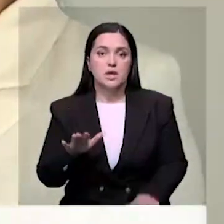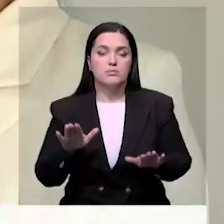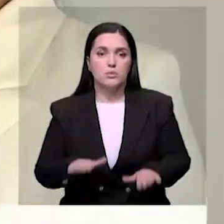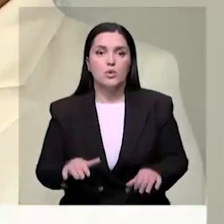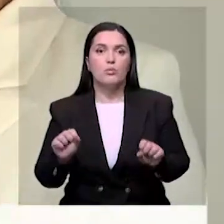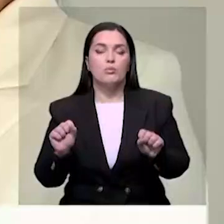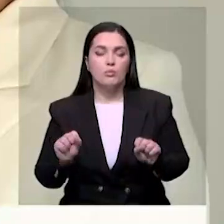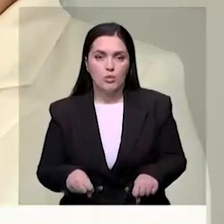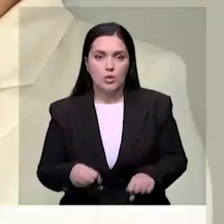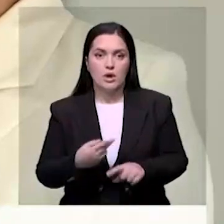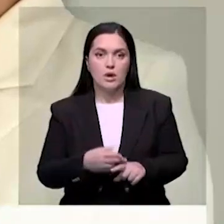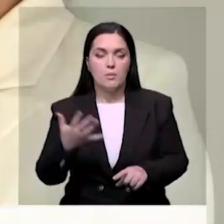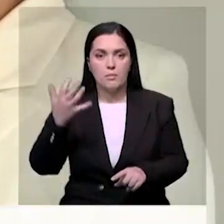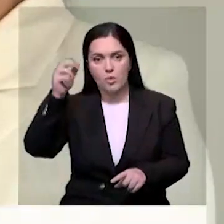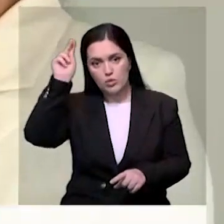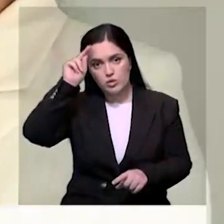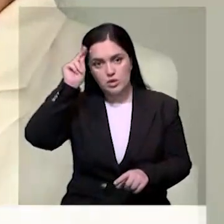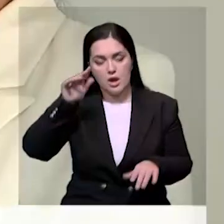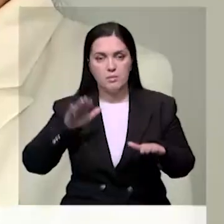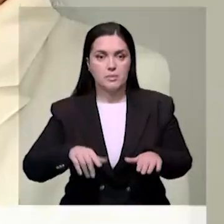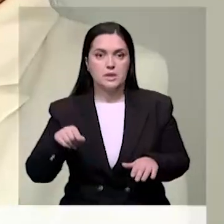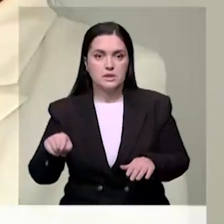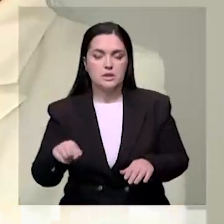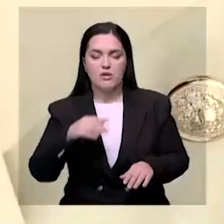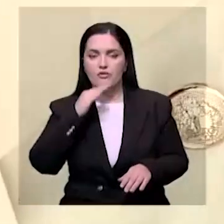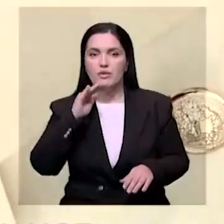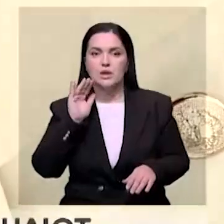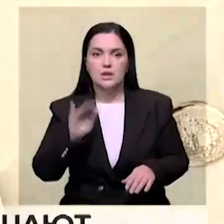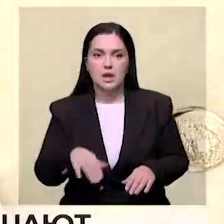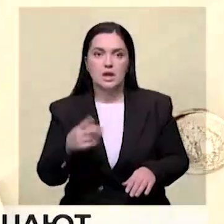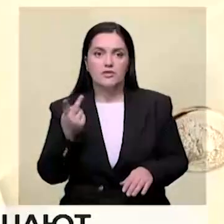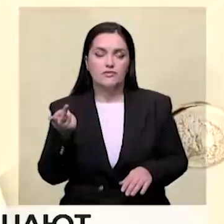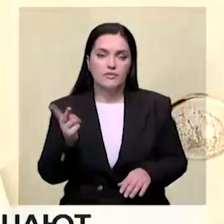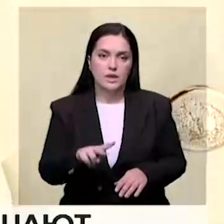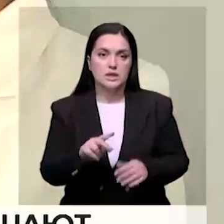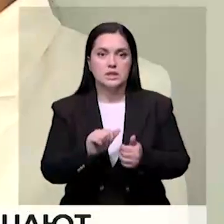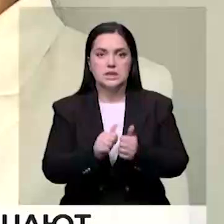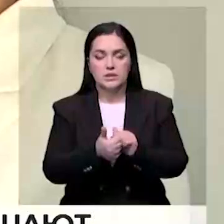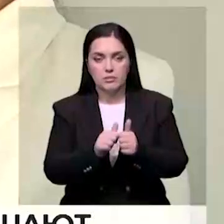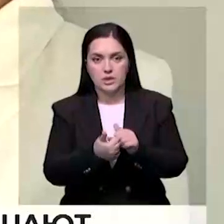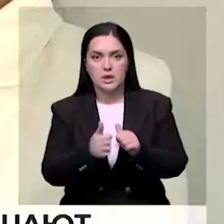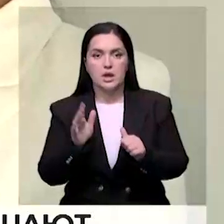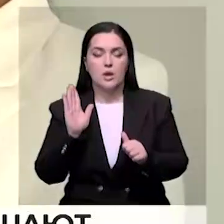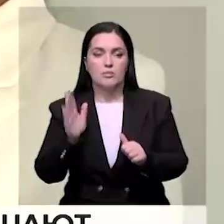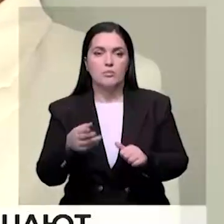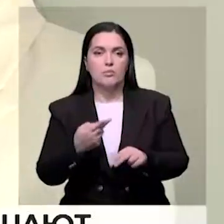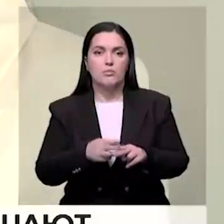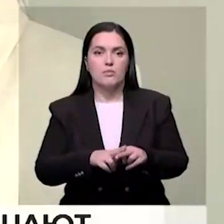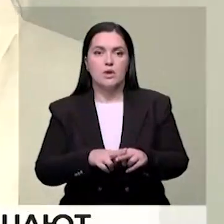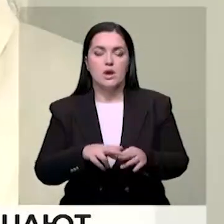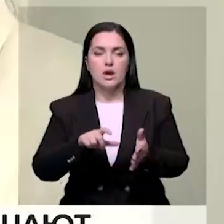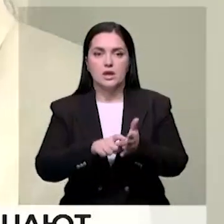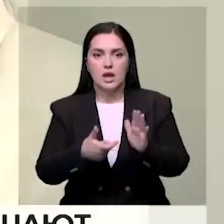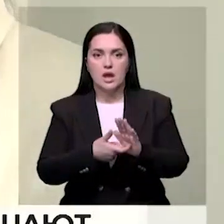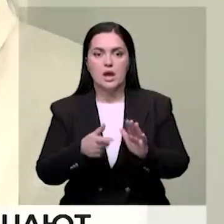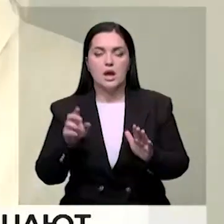значит, 500 ученических мест здесь полностью хватает на 2 смены. Здесь предусмотрены модификационные